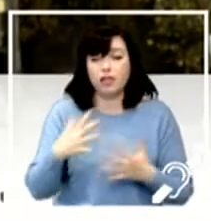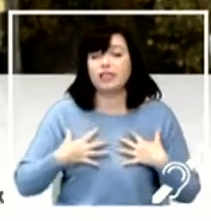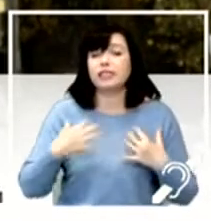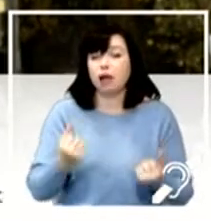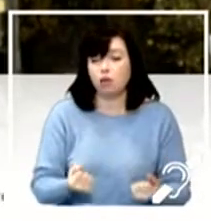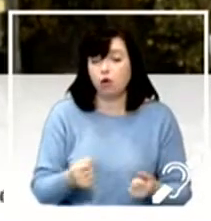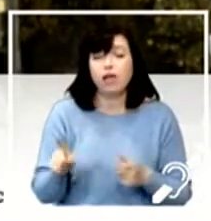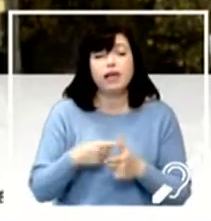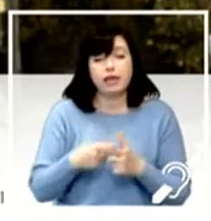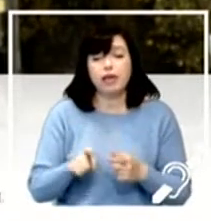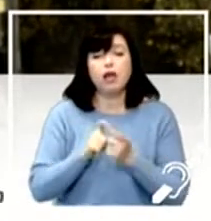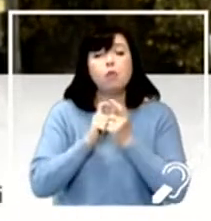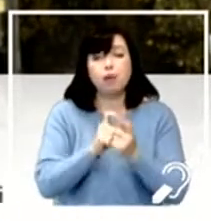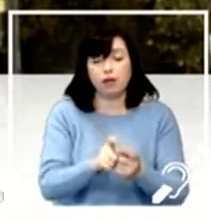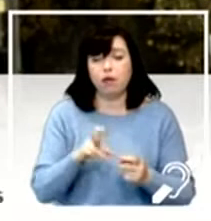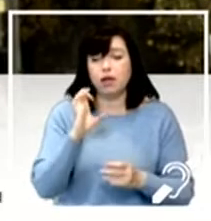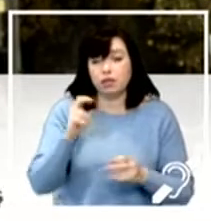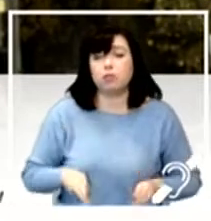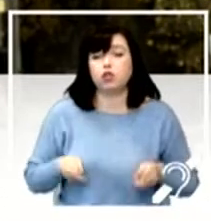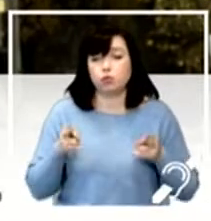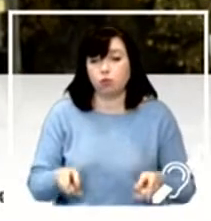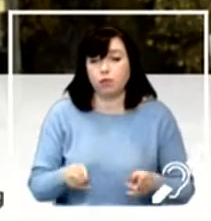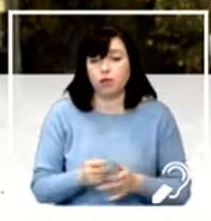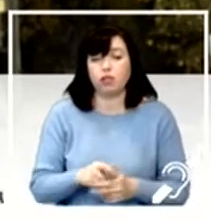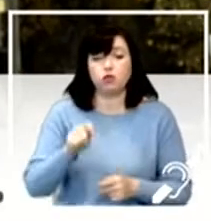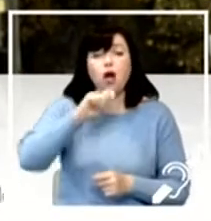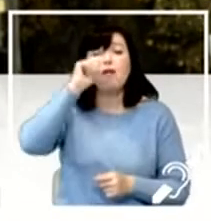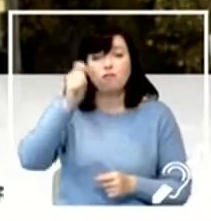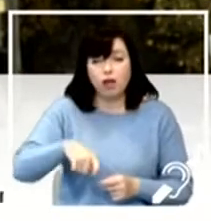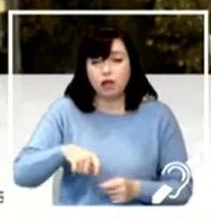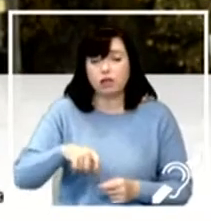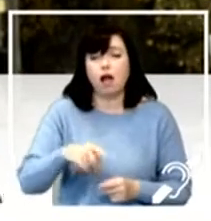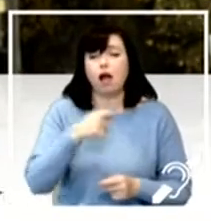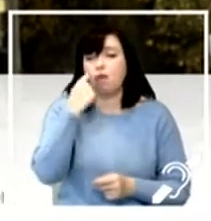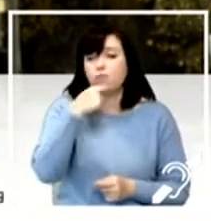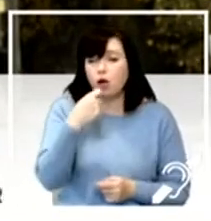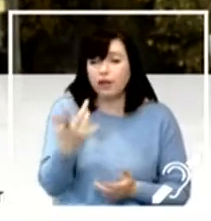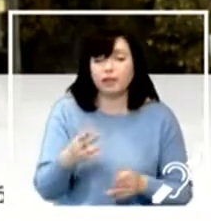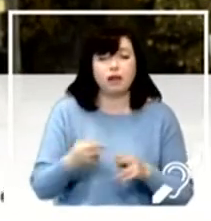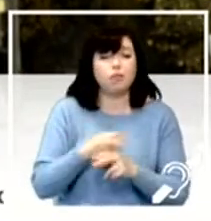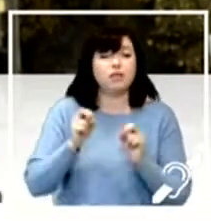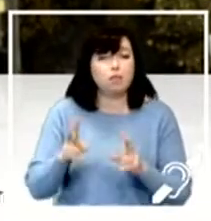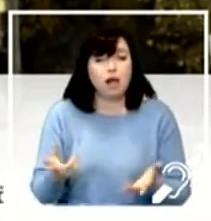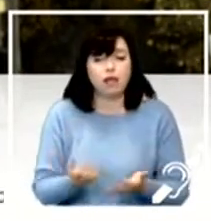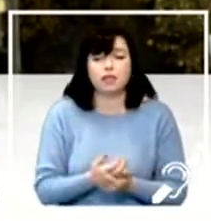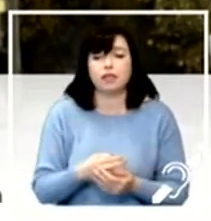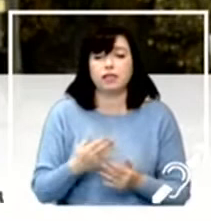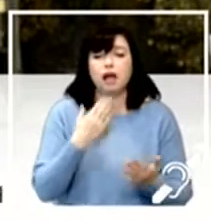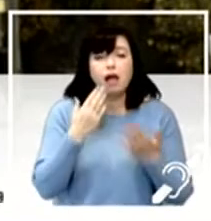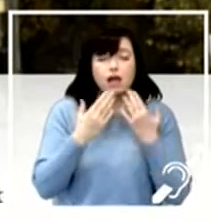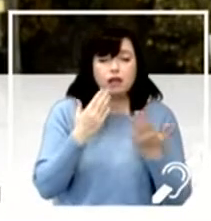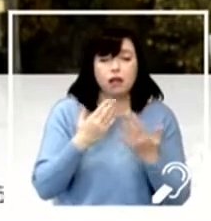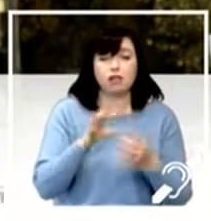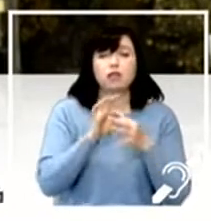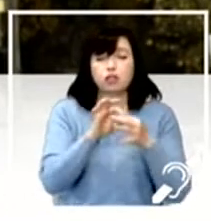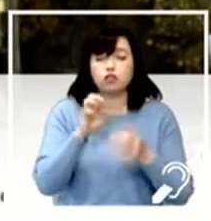sănătate sau combaterea infracționalității. Războiul, politica de securitate, relația cu